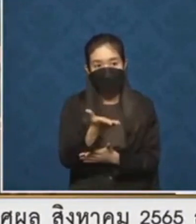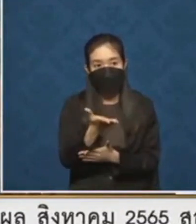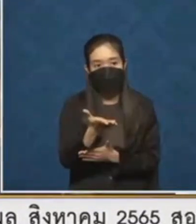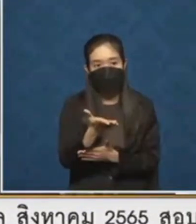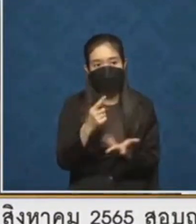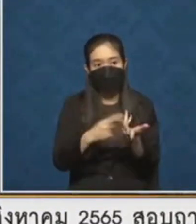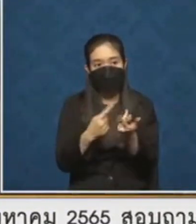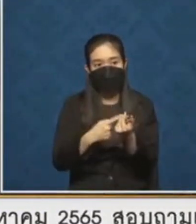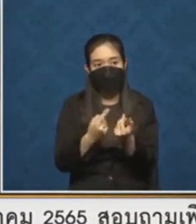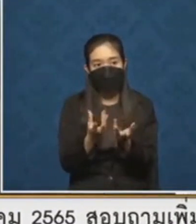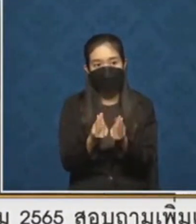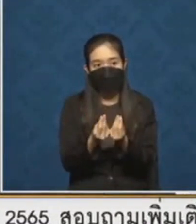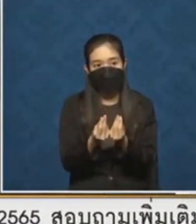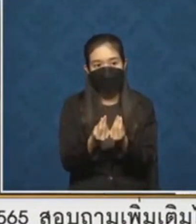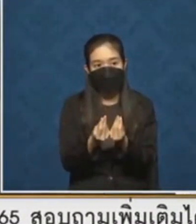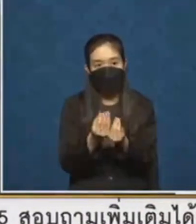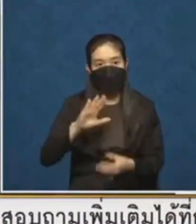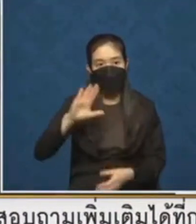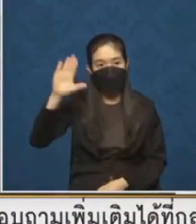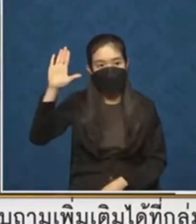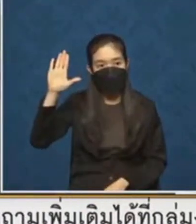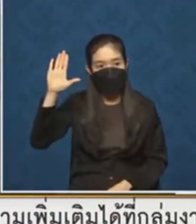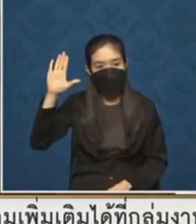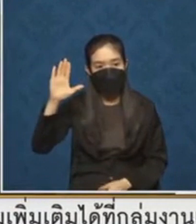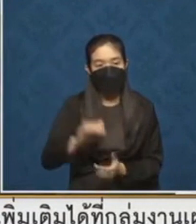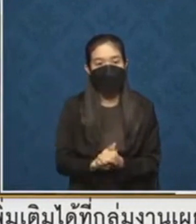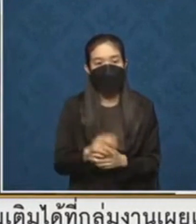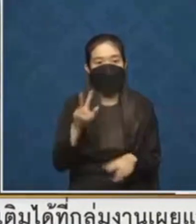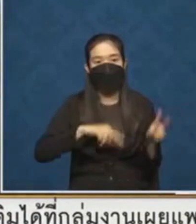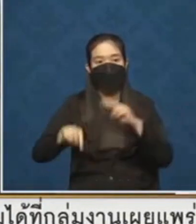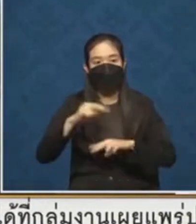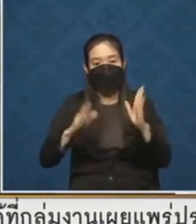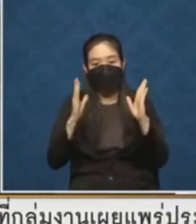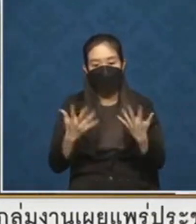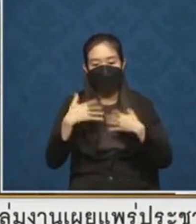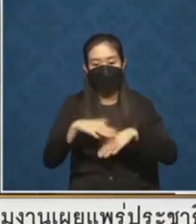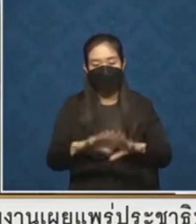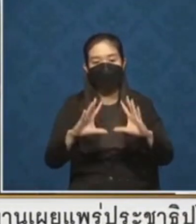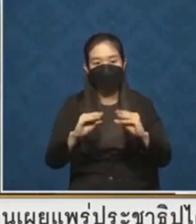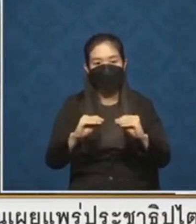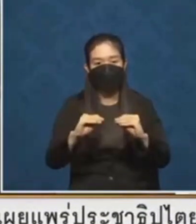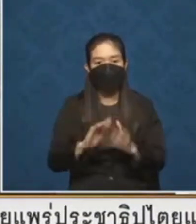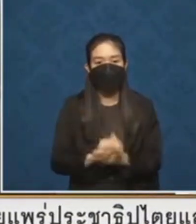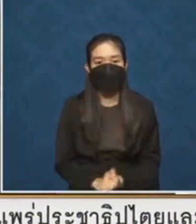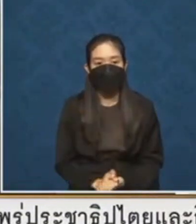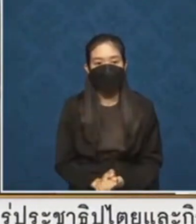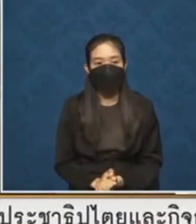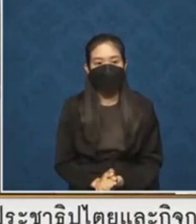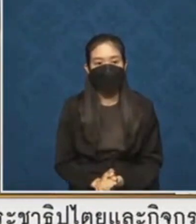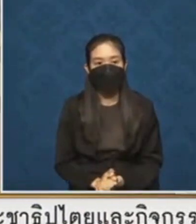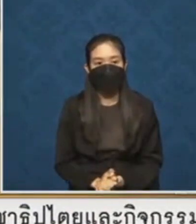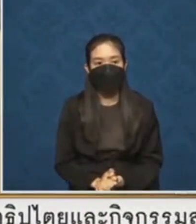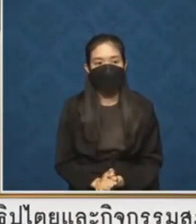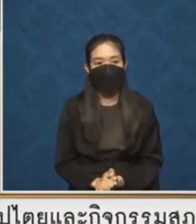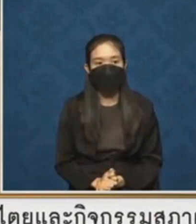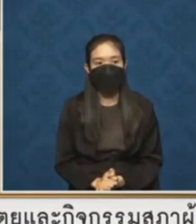ค่ะ สอ astonishing ราย พักเพื่อไทยลุกขึ้นเลยบอก ท่านปทานครับ ขอนับองคประชมครัสงสัยวสมาชิอยู่